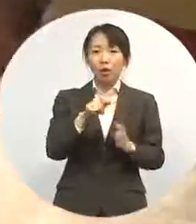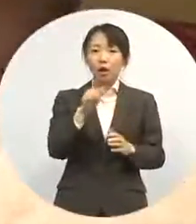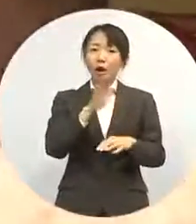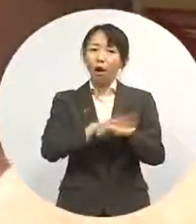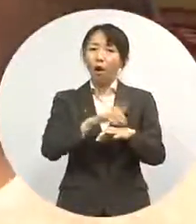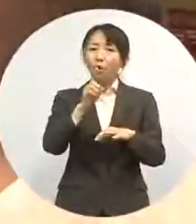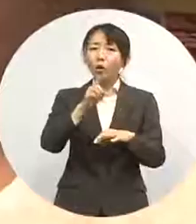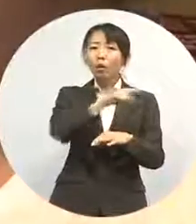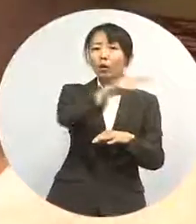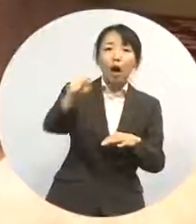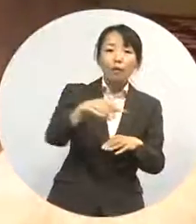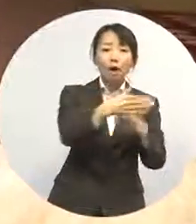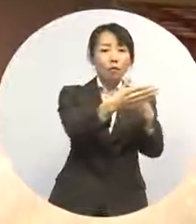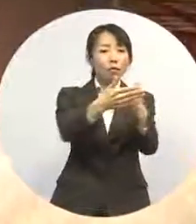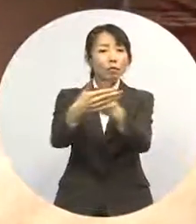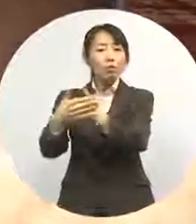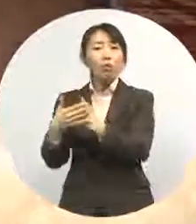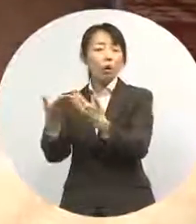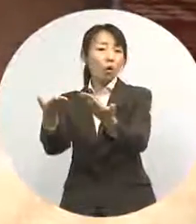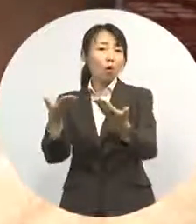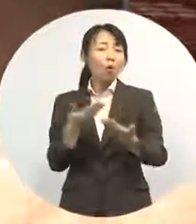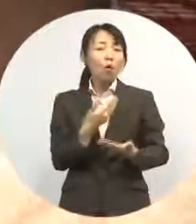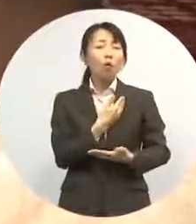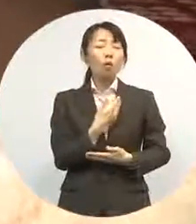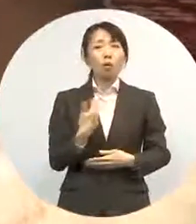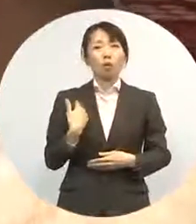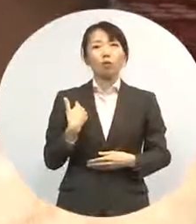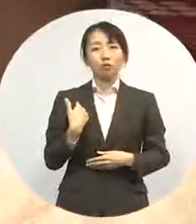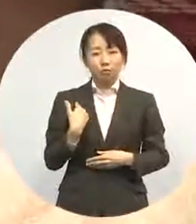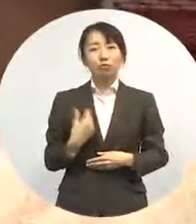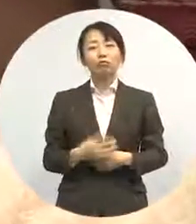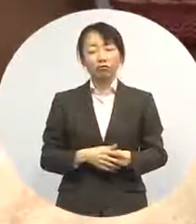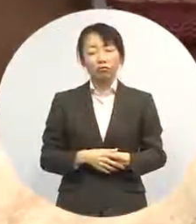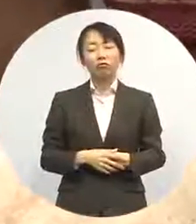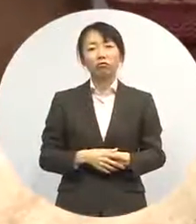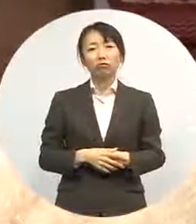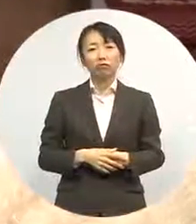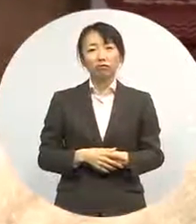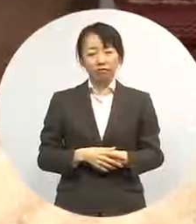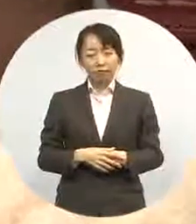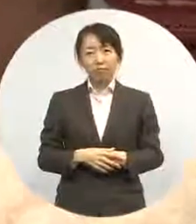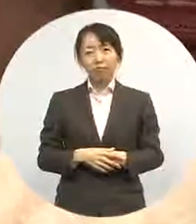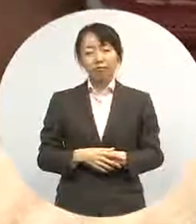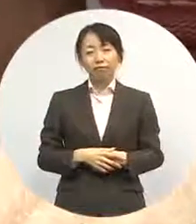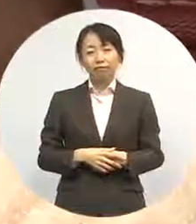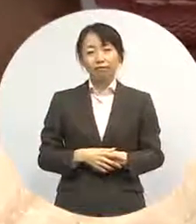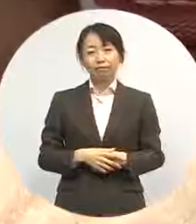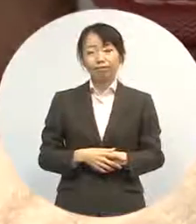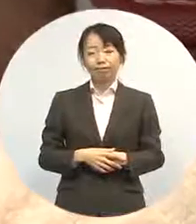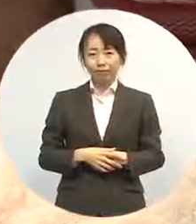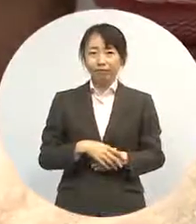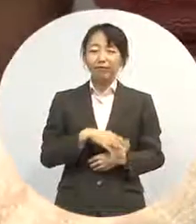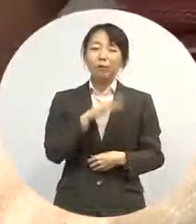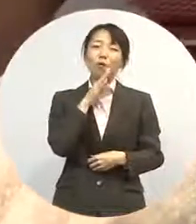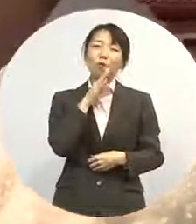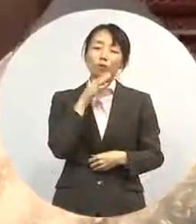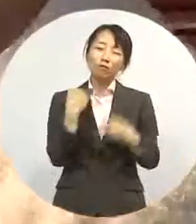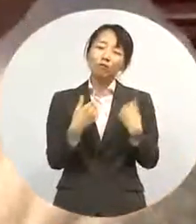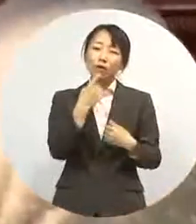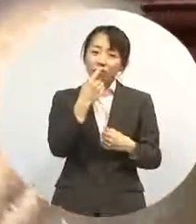こういう風にした方がいいわよとかいい、ね、知恵もね、みんな、教えてもらえるんで本当に嬉